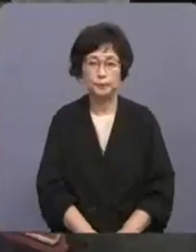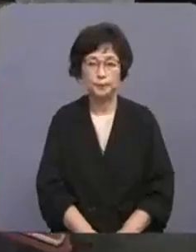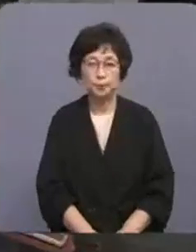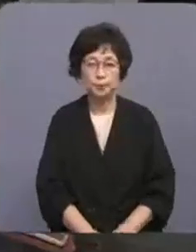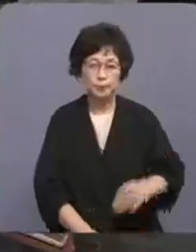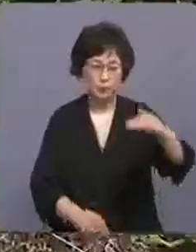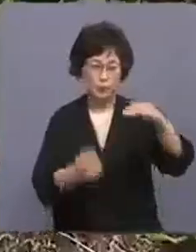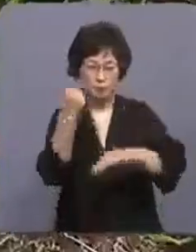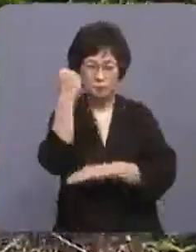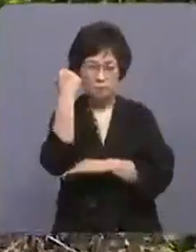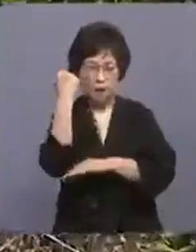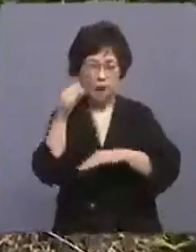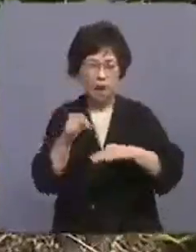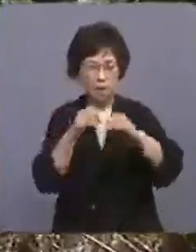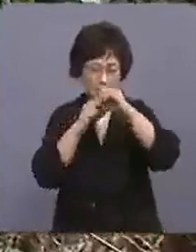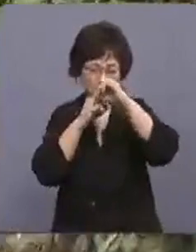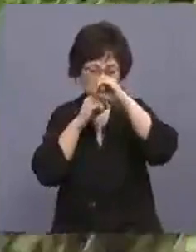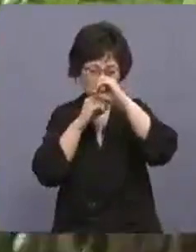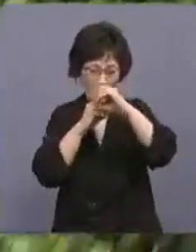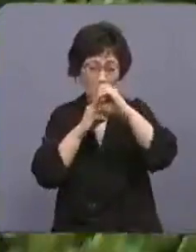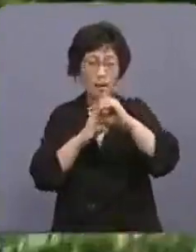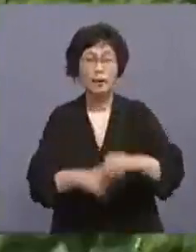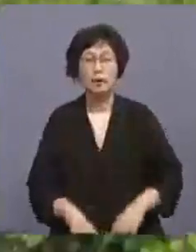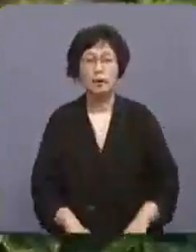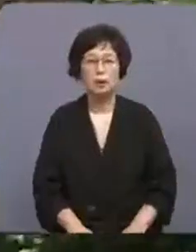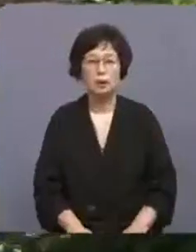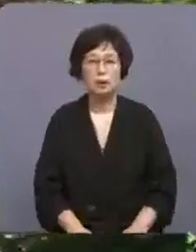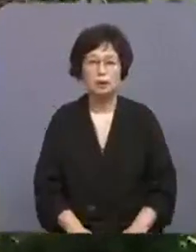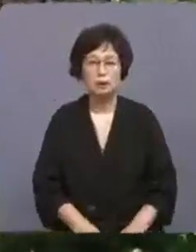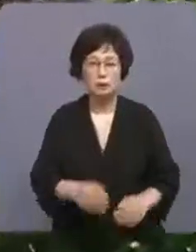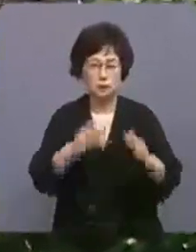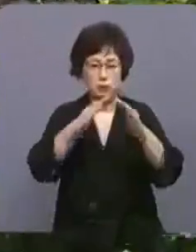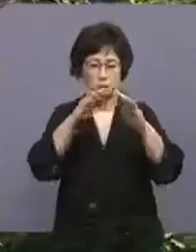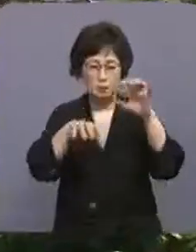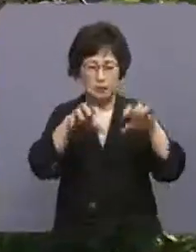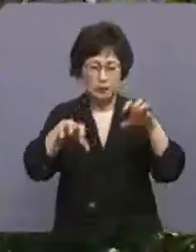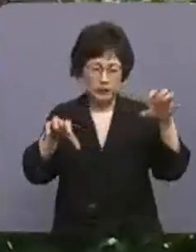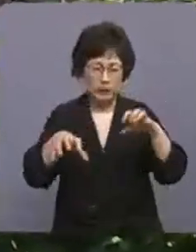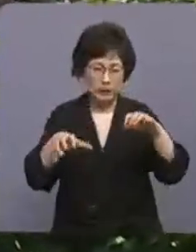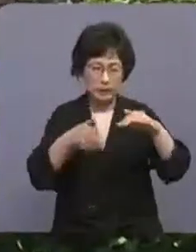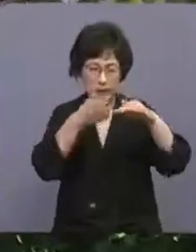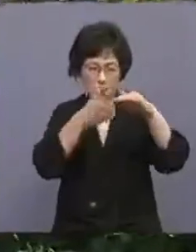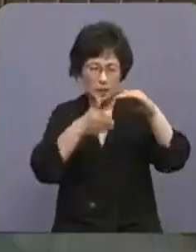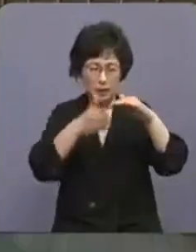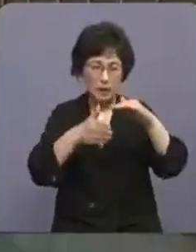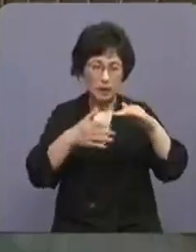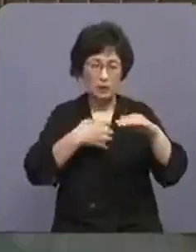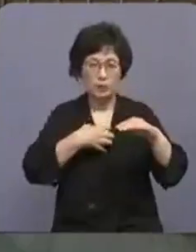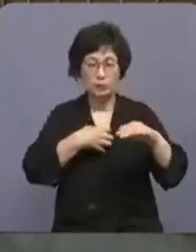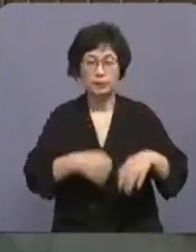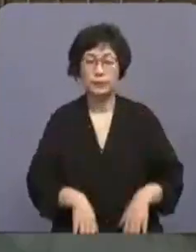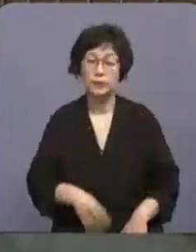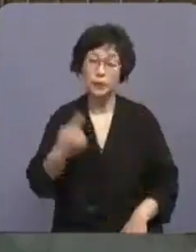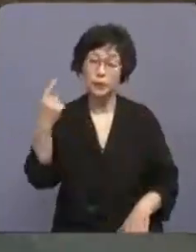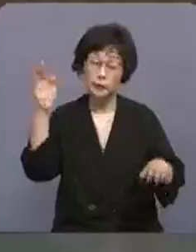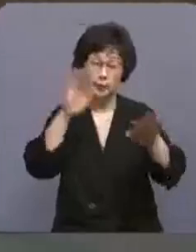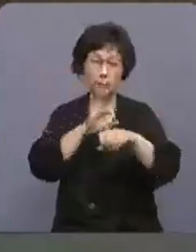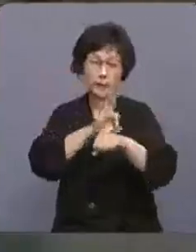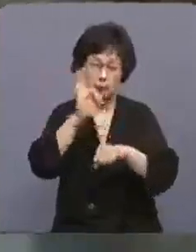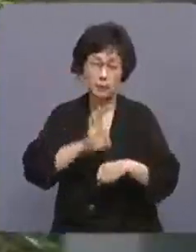축대의 일부분이 뻥 뚫렸습니다 그 위로는 다세대 주택이 아슬아슬하게 버티고 있습니다 어젯밤